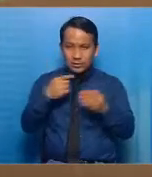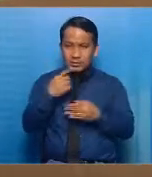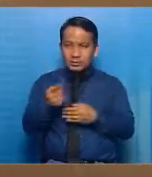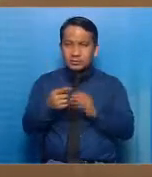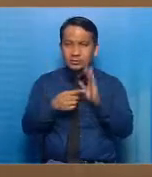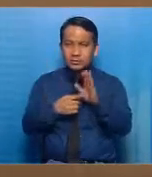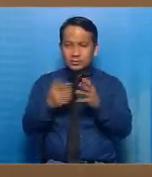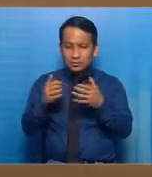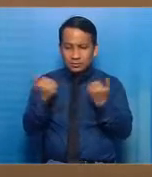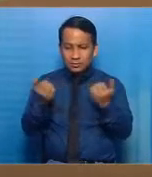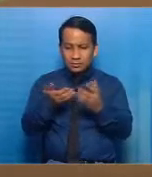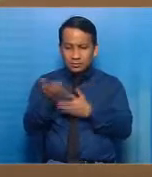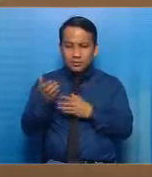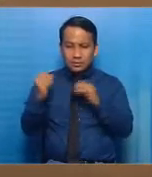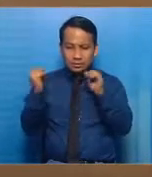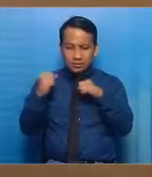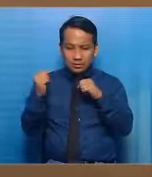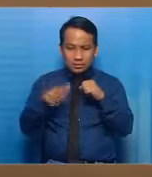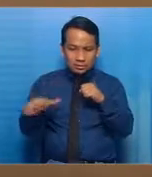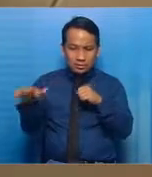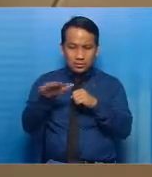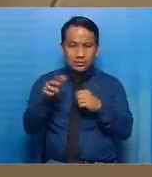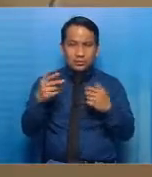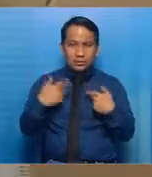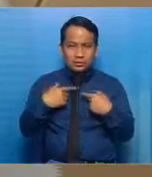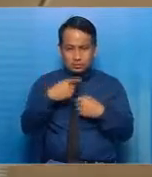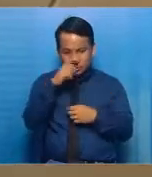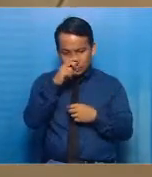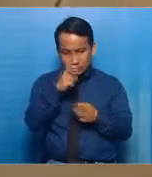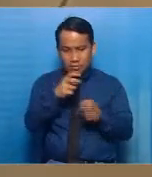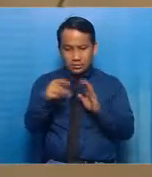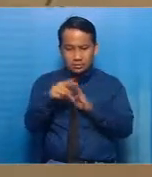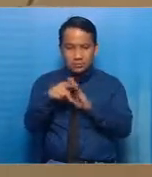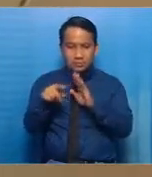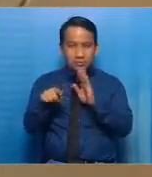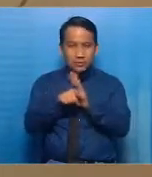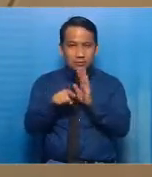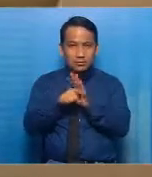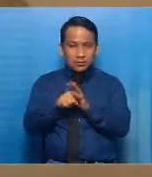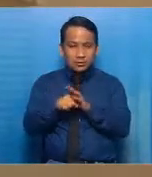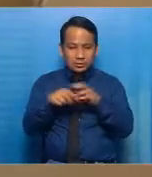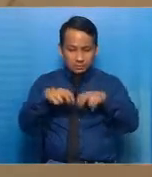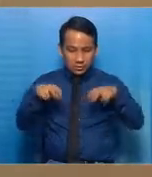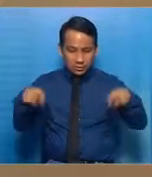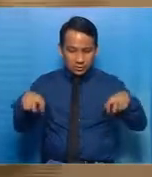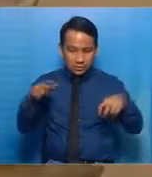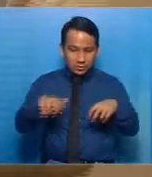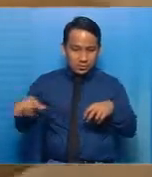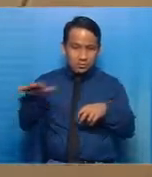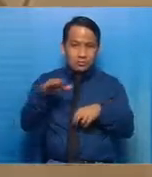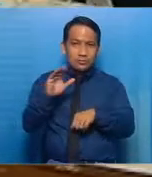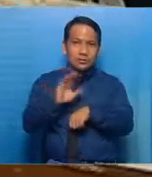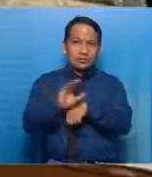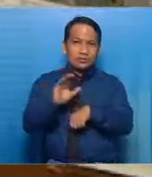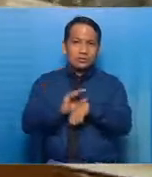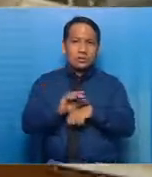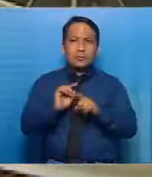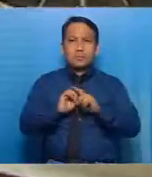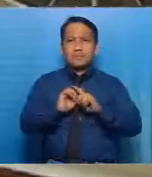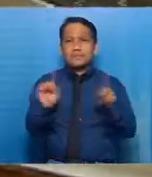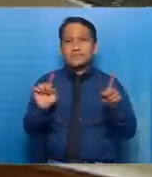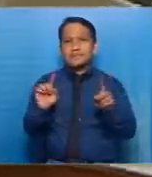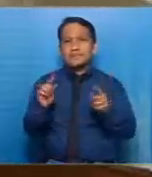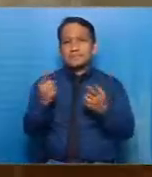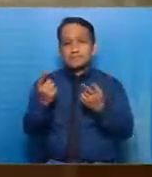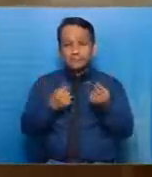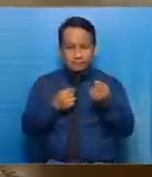sa buong Maraang ito, lalo't may umiiral na age restrictions at limitadong sitting capacity sa mga simbahan. Pero may ritual